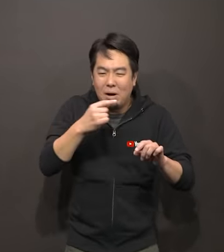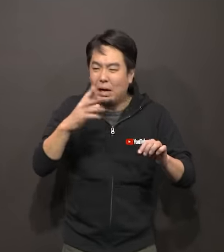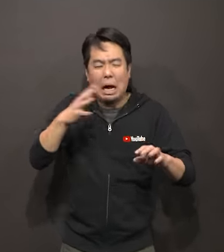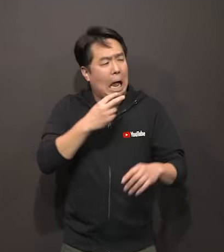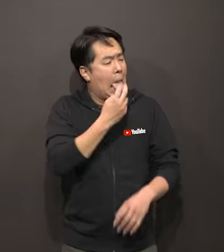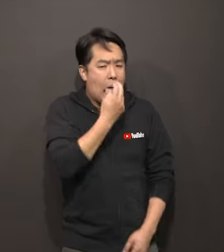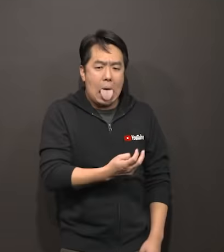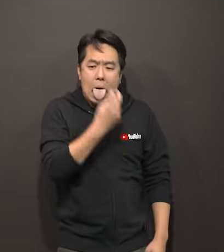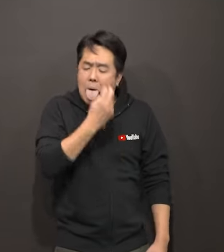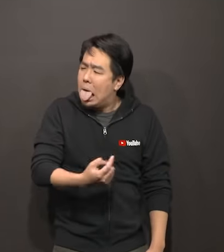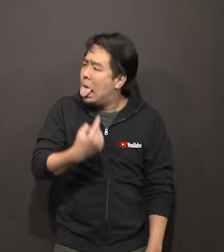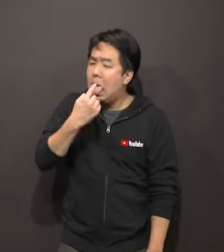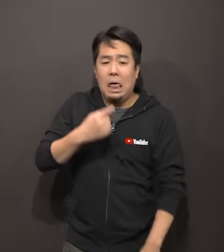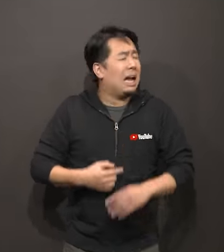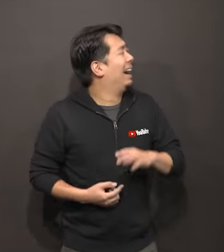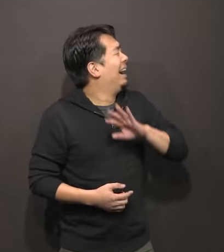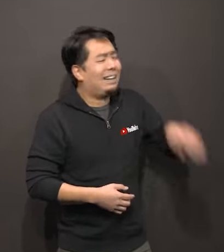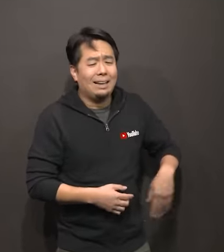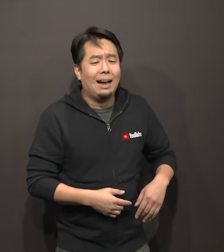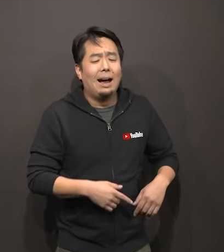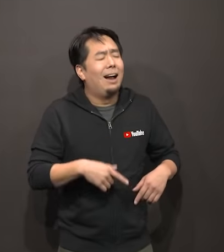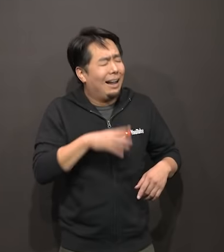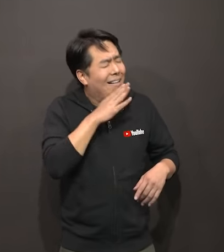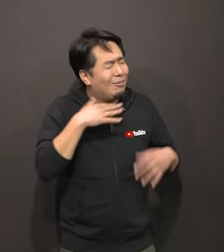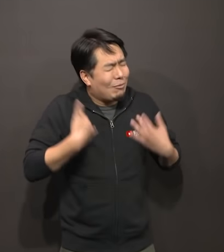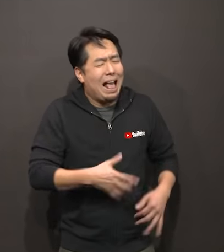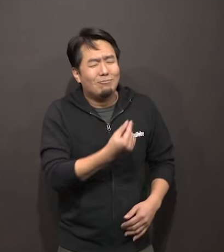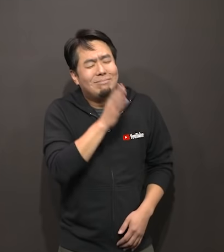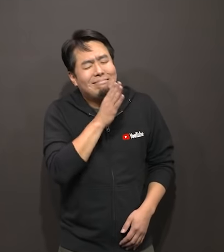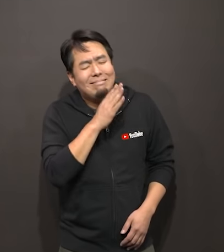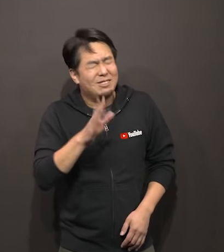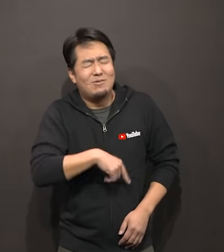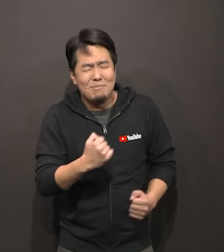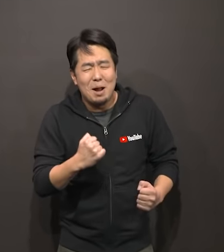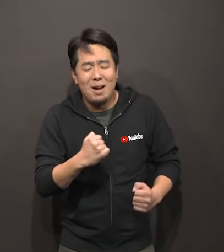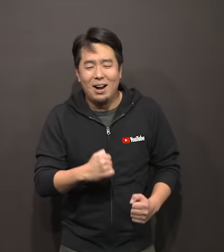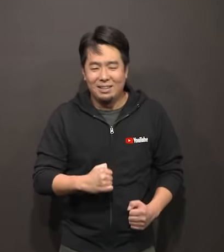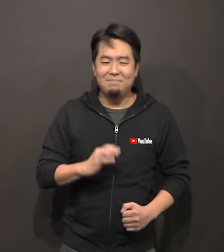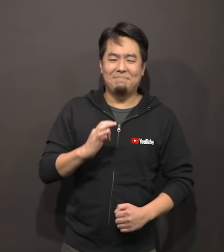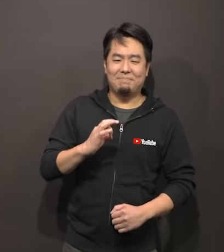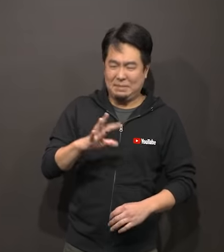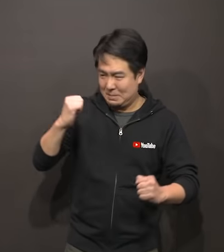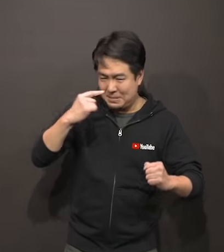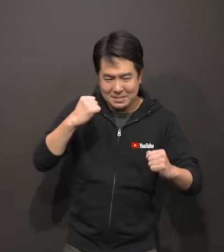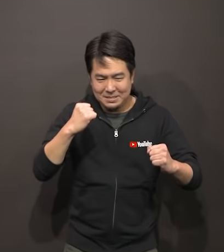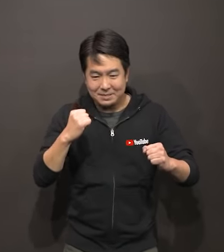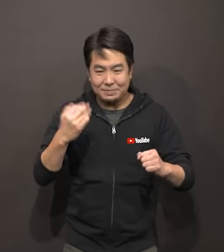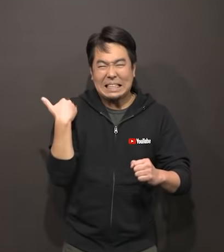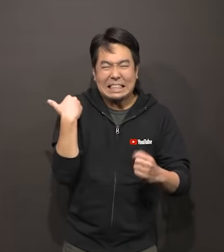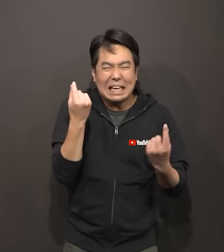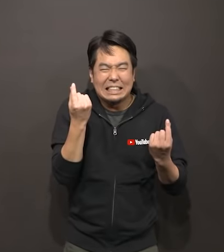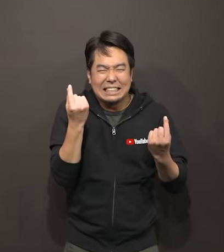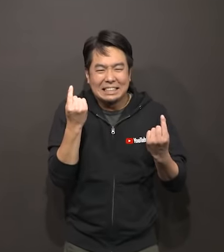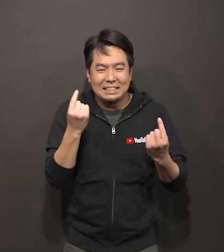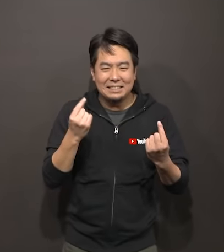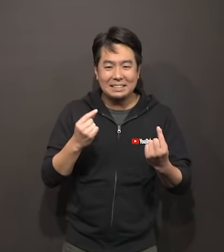좋았다 좀, 고맙습니다. 진짜息이 안가ってるけど疲れない, 이거 자기의 이미지, 이거로!